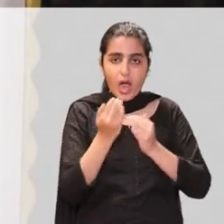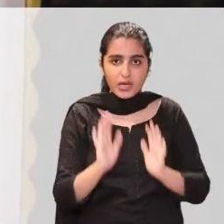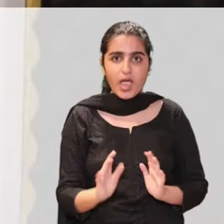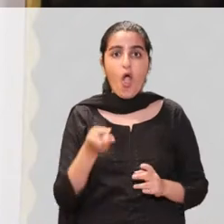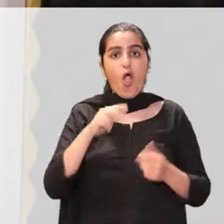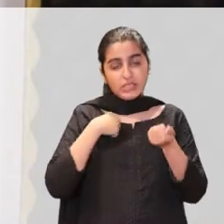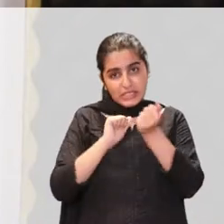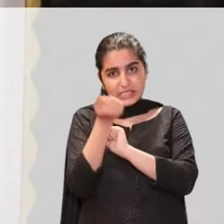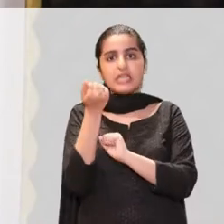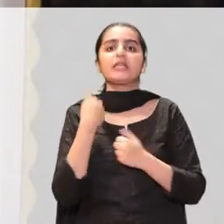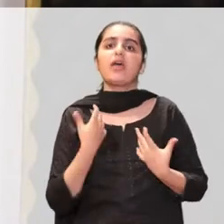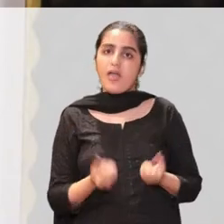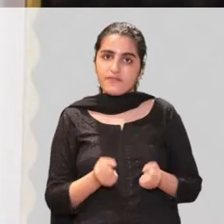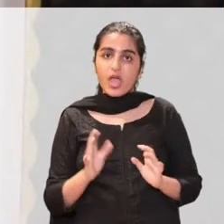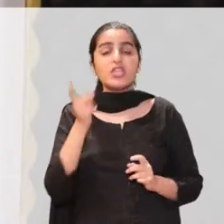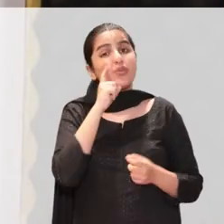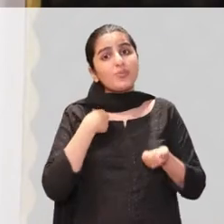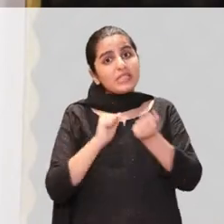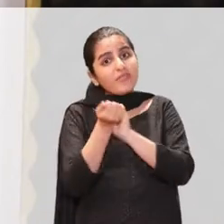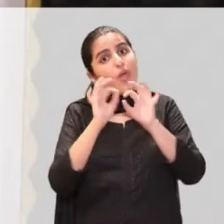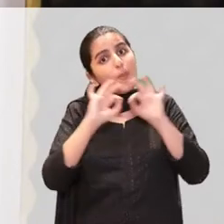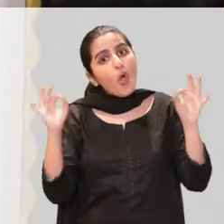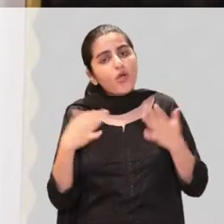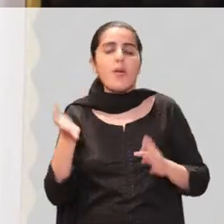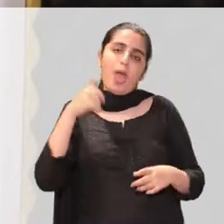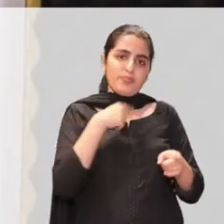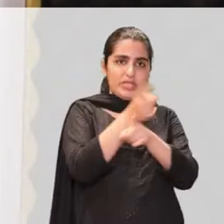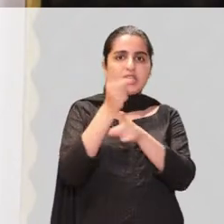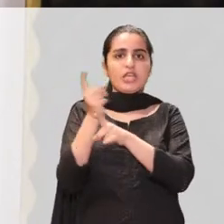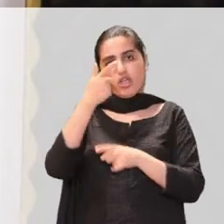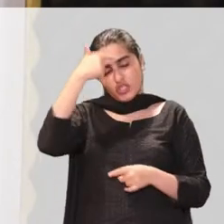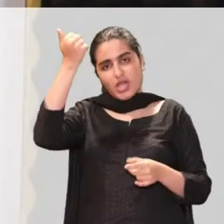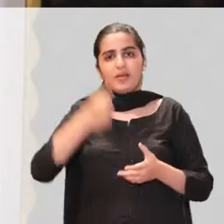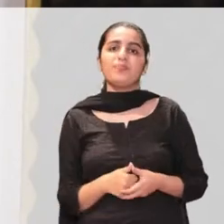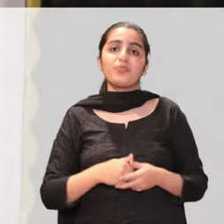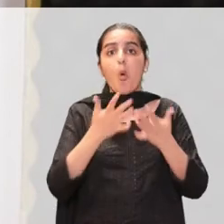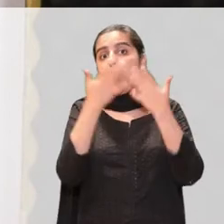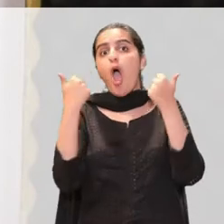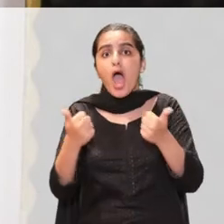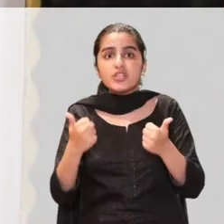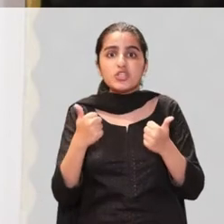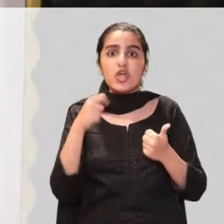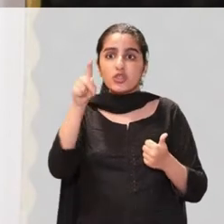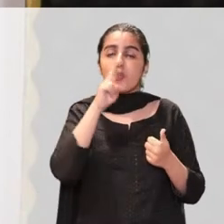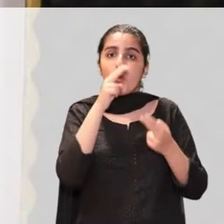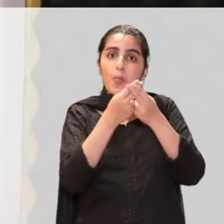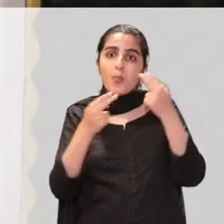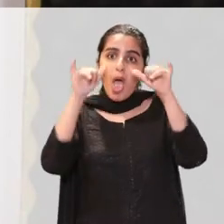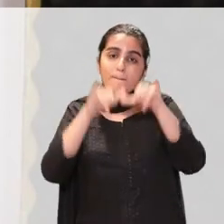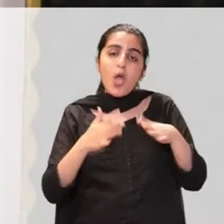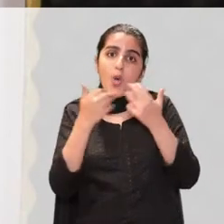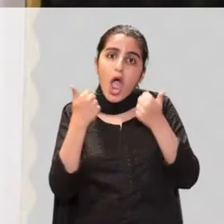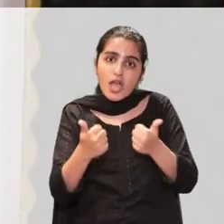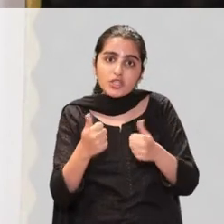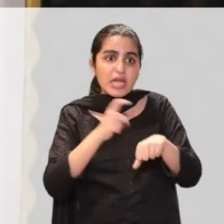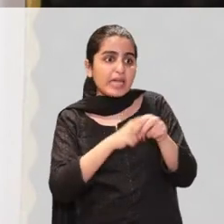यूनाइटिंग यह बहुत वेल आर्टिकुलेटेड क्लांस है और वह टाइम नहीं है क्योंकि आजकल के दौर में खबर तीन को सिक्यूरिटी जनरली एक